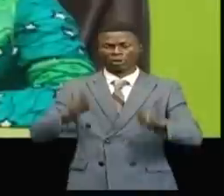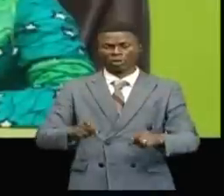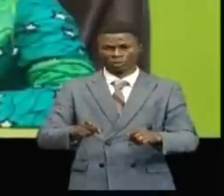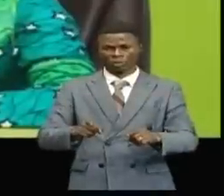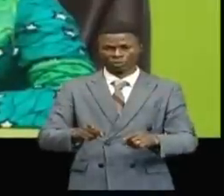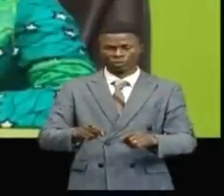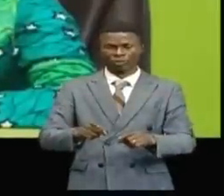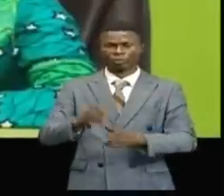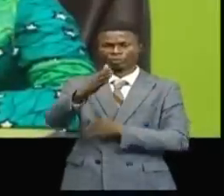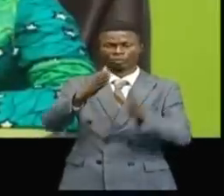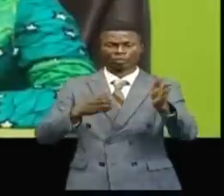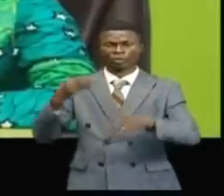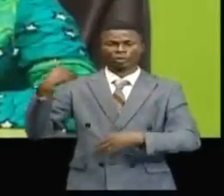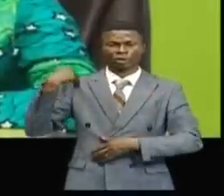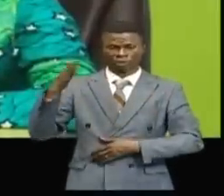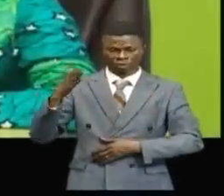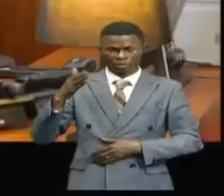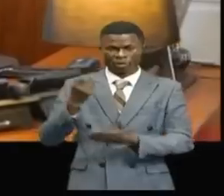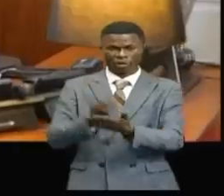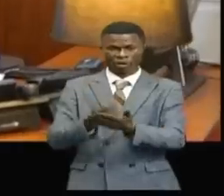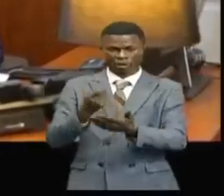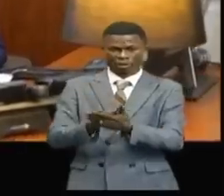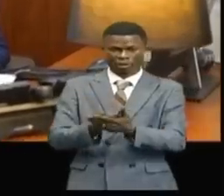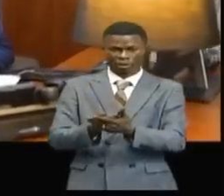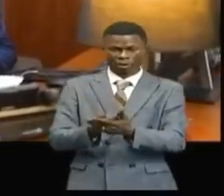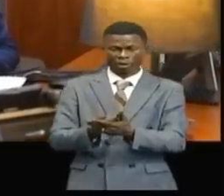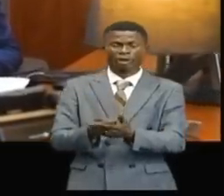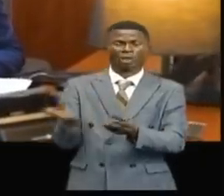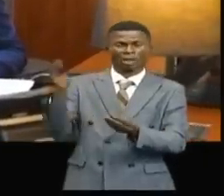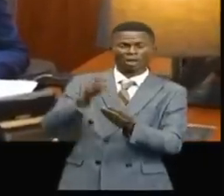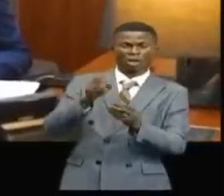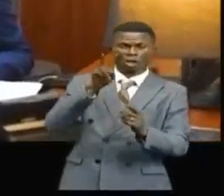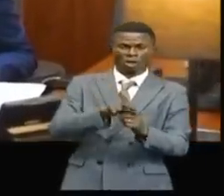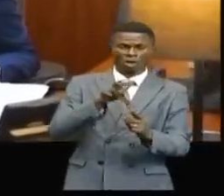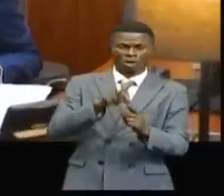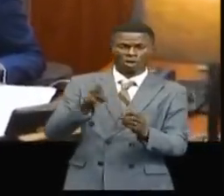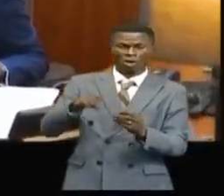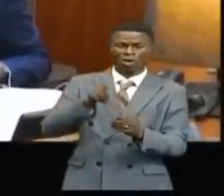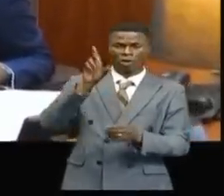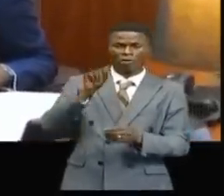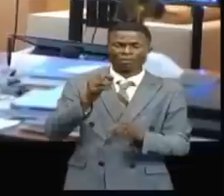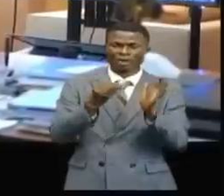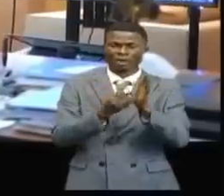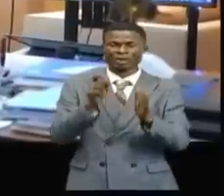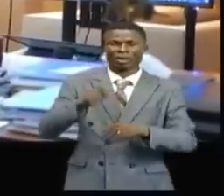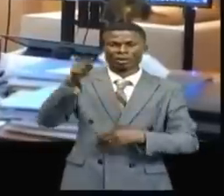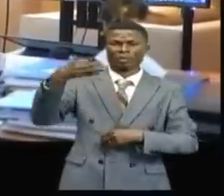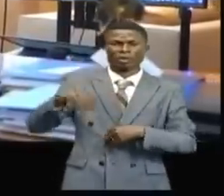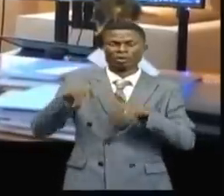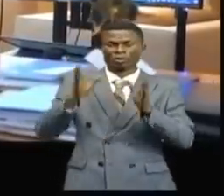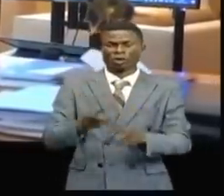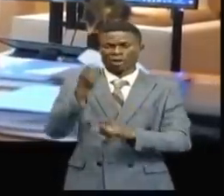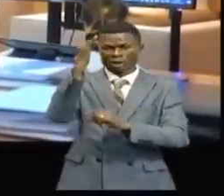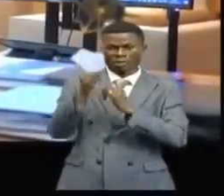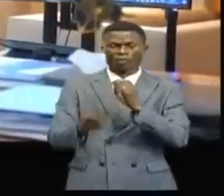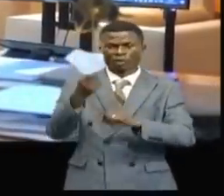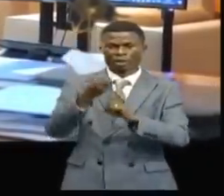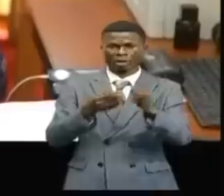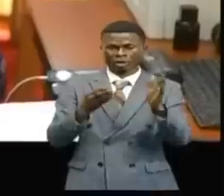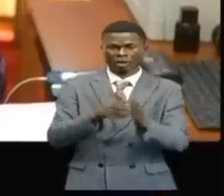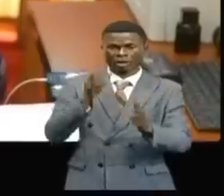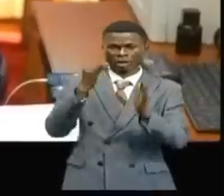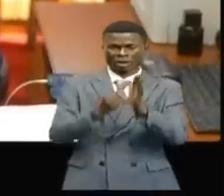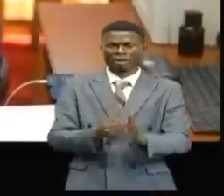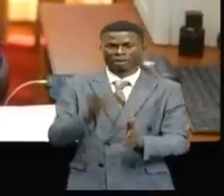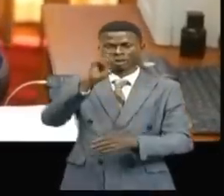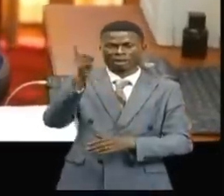La trésorerie de l'État présente un solde excédentaire provisoire de 26 milliards de francs congolais à fin septembre contre 630